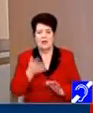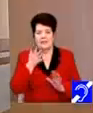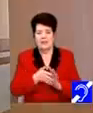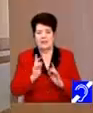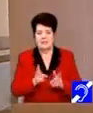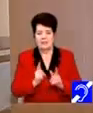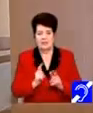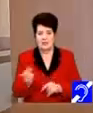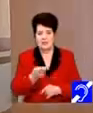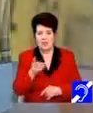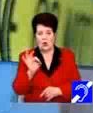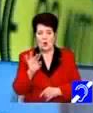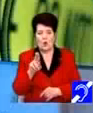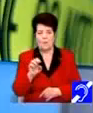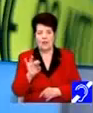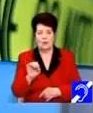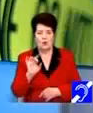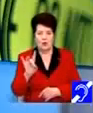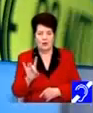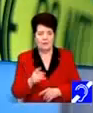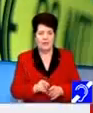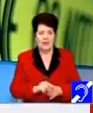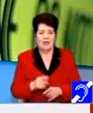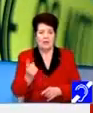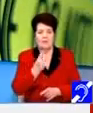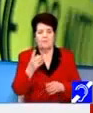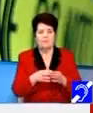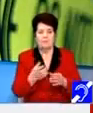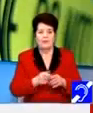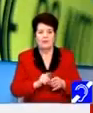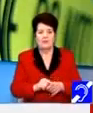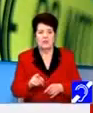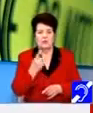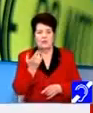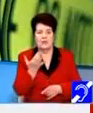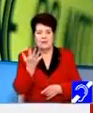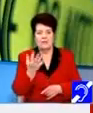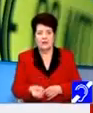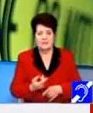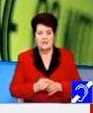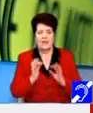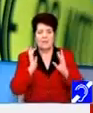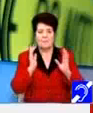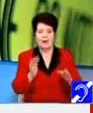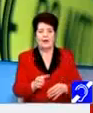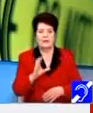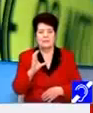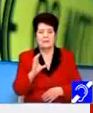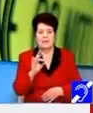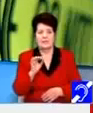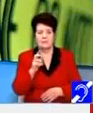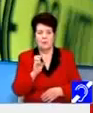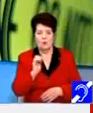înțelegere între operatori. Victima unei crime brutale petrecută în urmă cu câteva zile într-un parc din Frankfurt s-a dovedit a